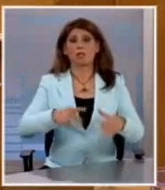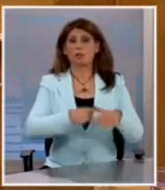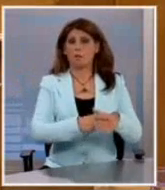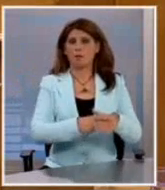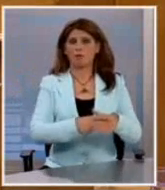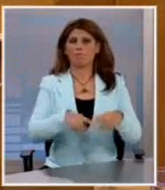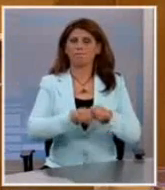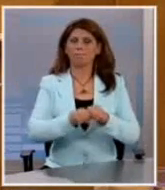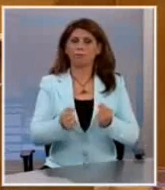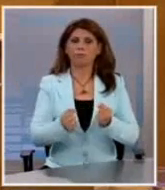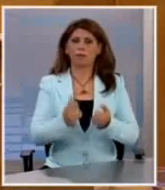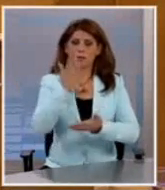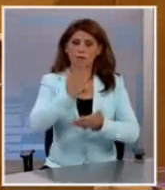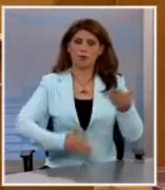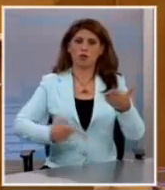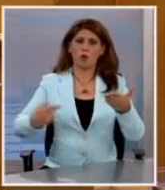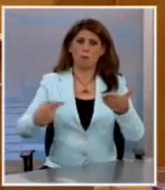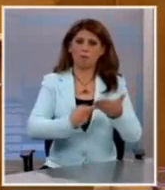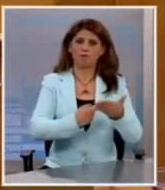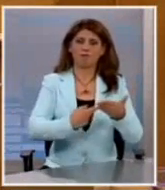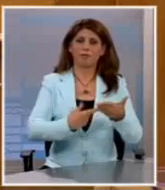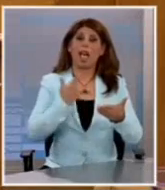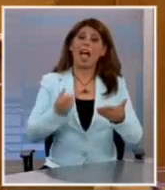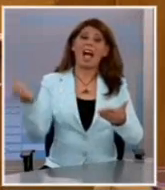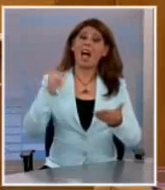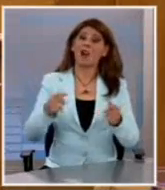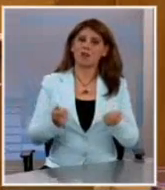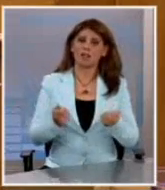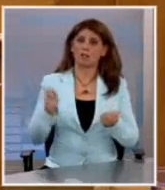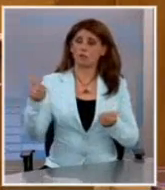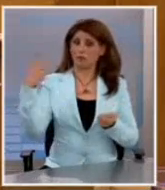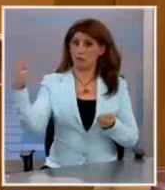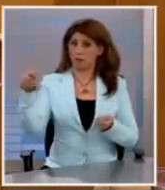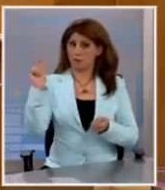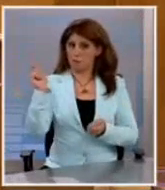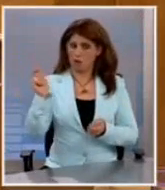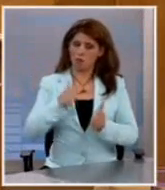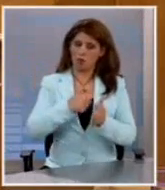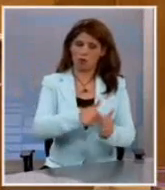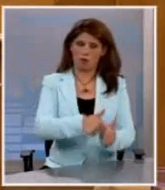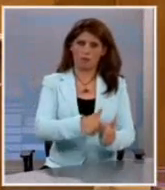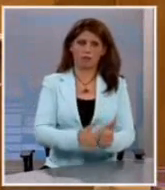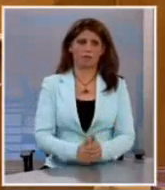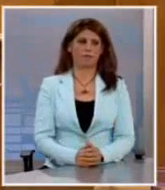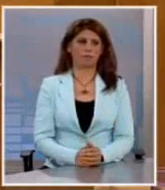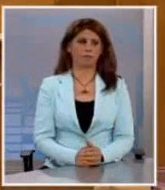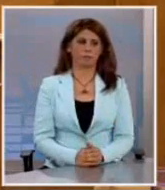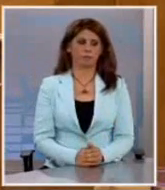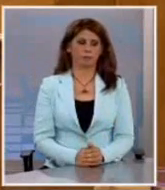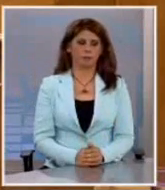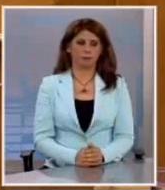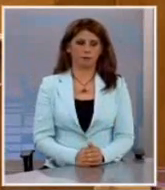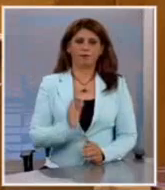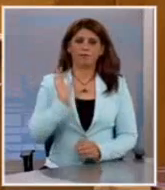και σπάζοντάς τα στη μέση. Αλλά κάνατε και κάτι άλλο. Με την πολιτική που ακολουθήσατε, οδηγήσατε